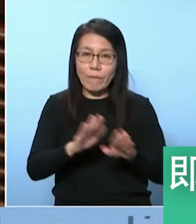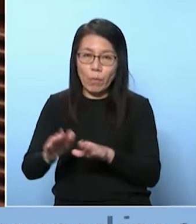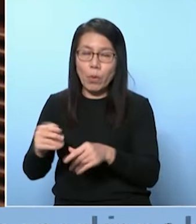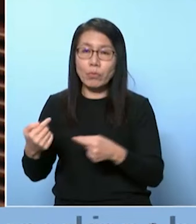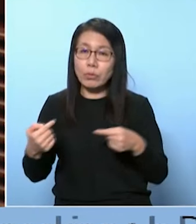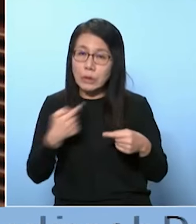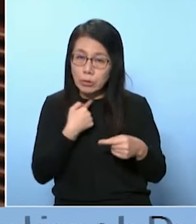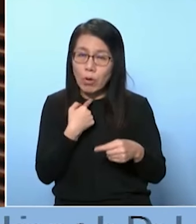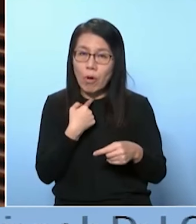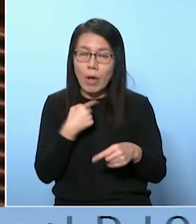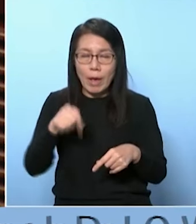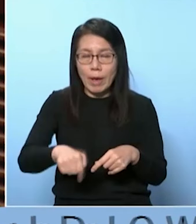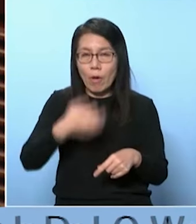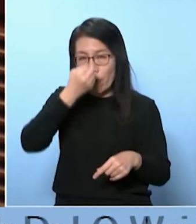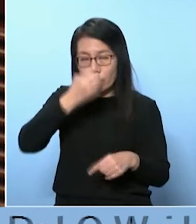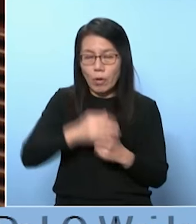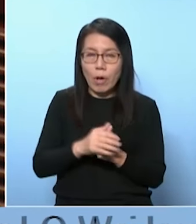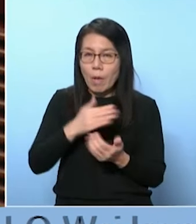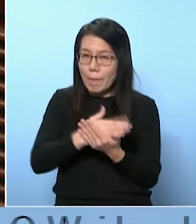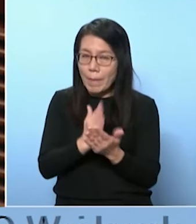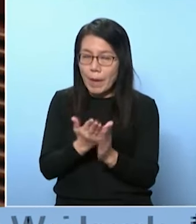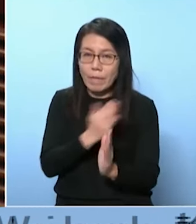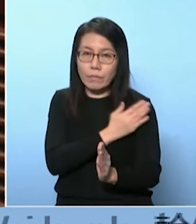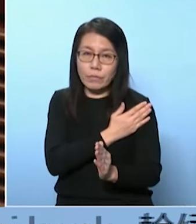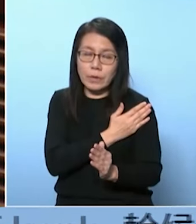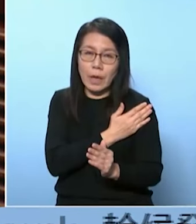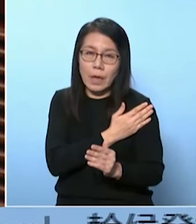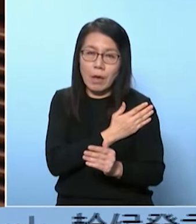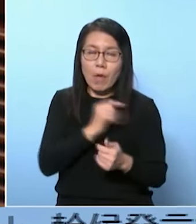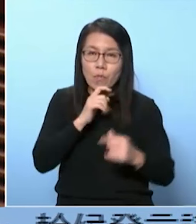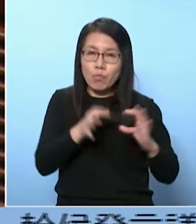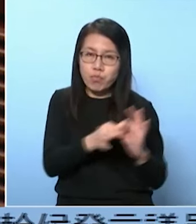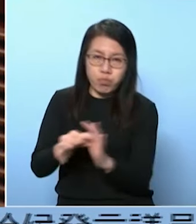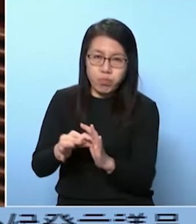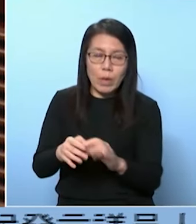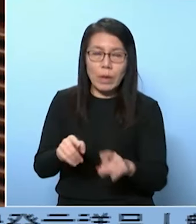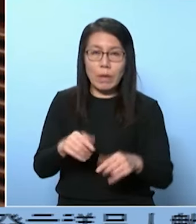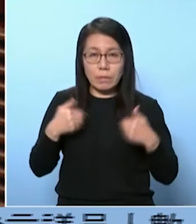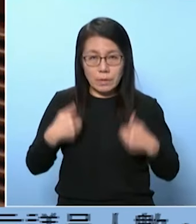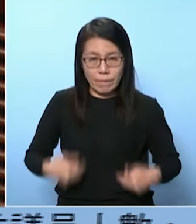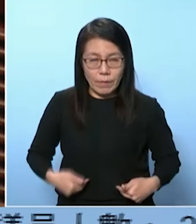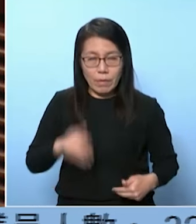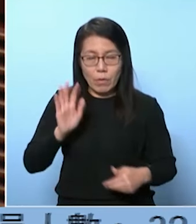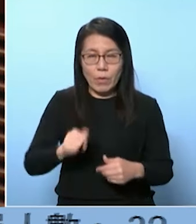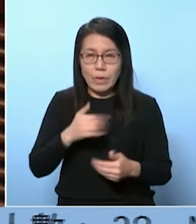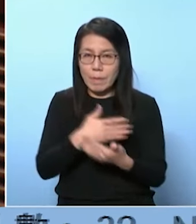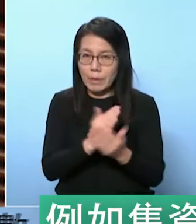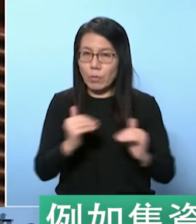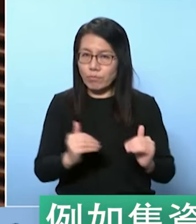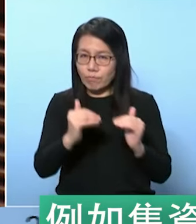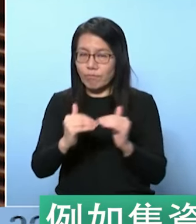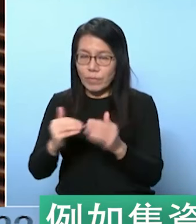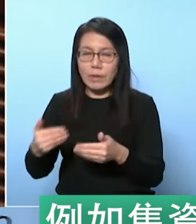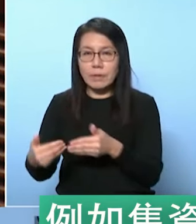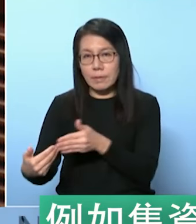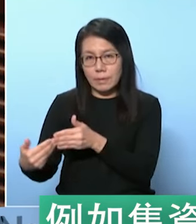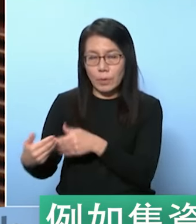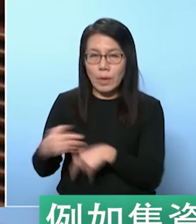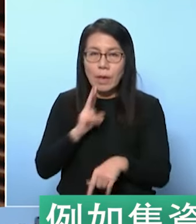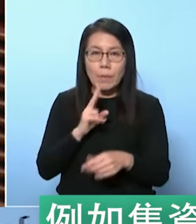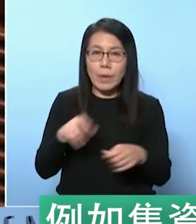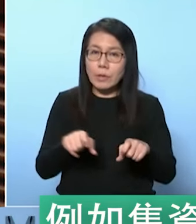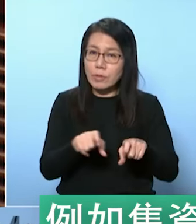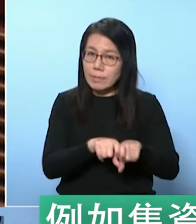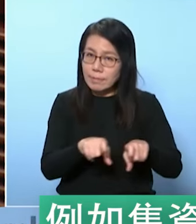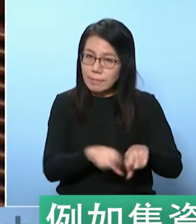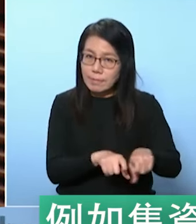流，有條件在多個領域擔當超級聯繫人的角色，搭建不同的平台，例如集資融